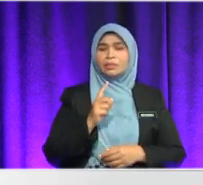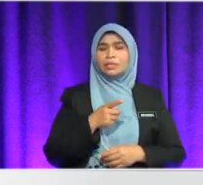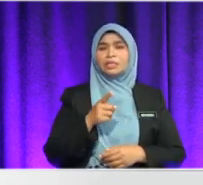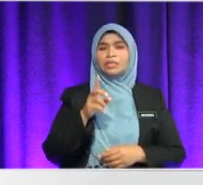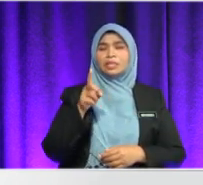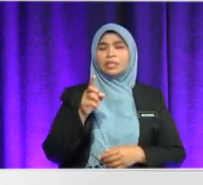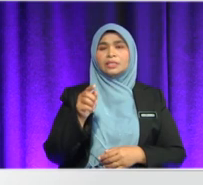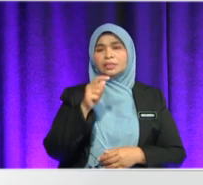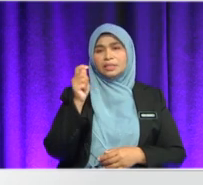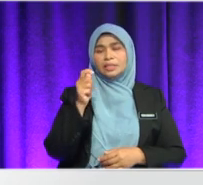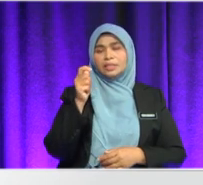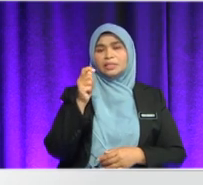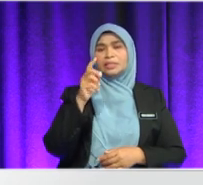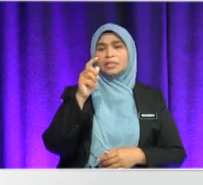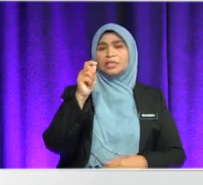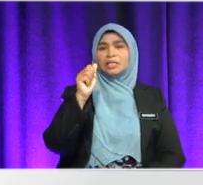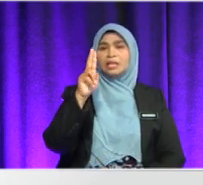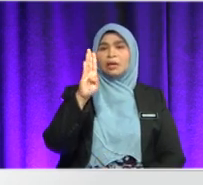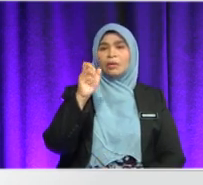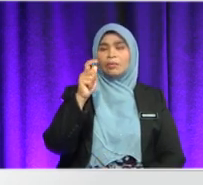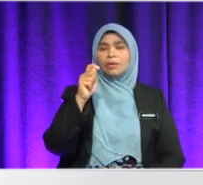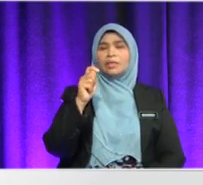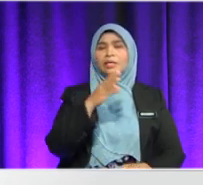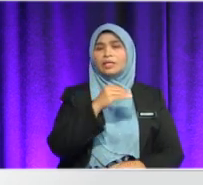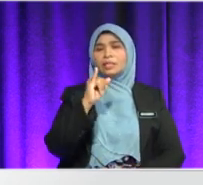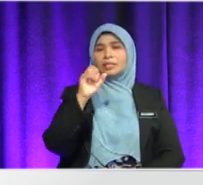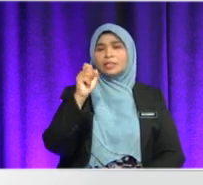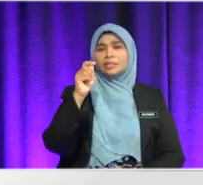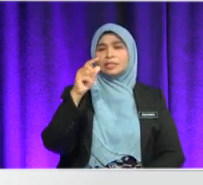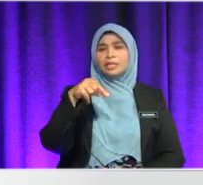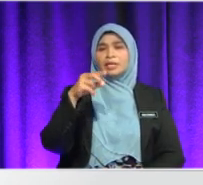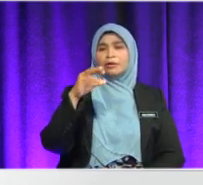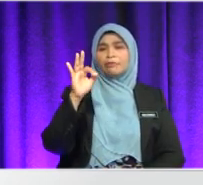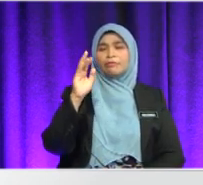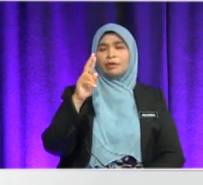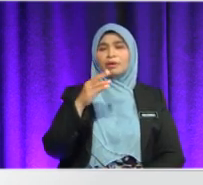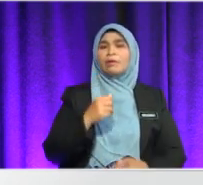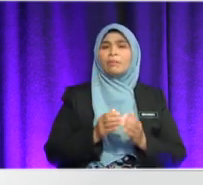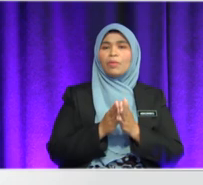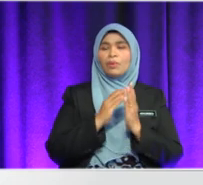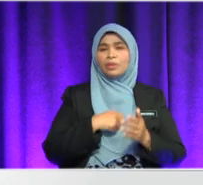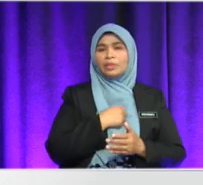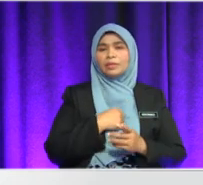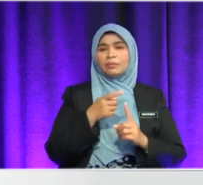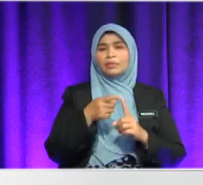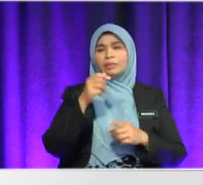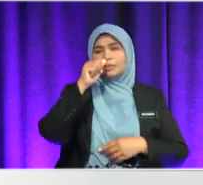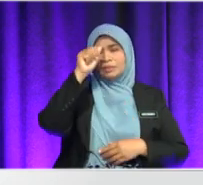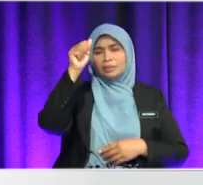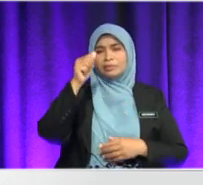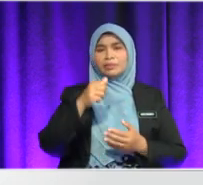dan memohon keampunan daripada Allah Subhanahu Wa Ta'ala atas dosa dan kesiapan yang dilakukan